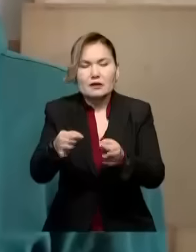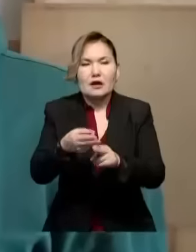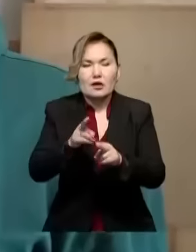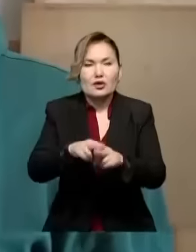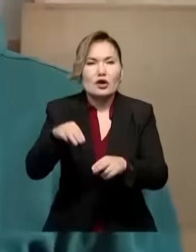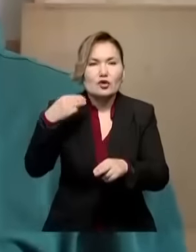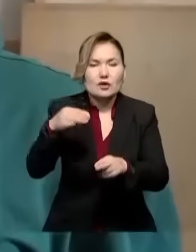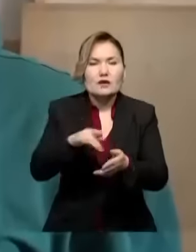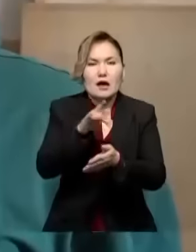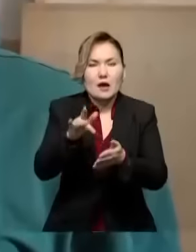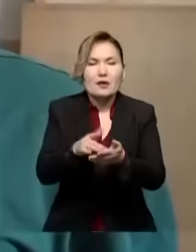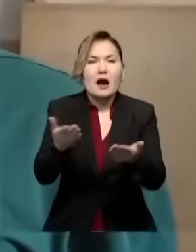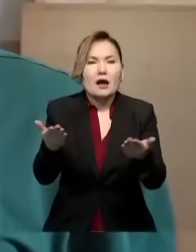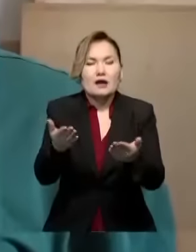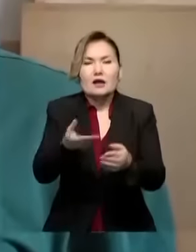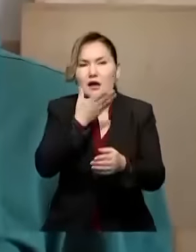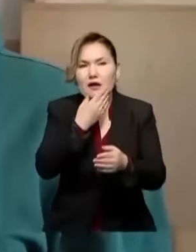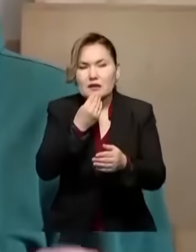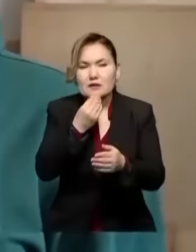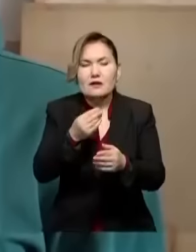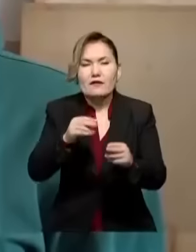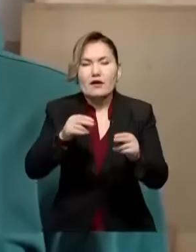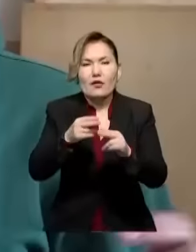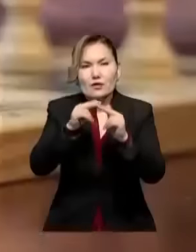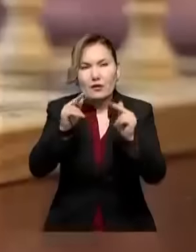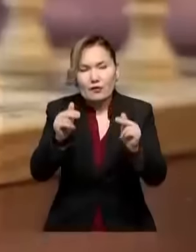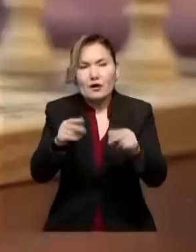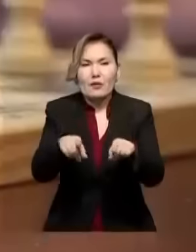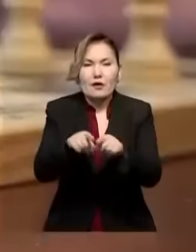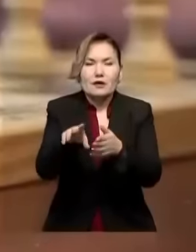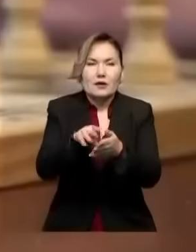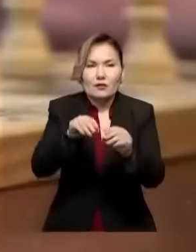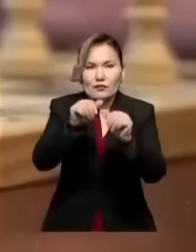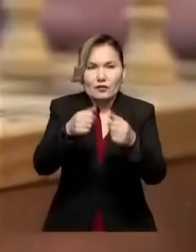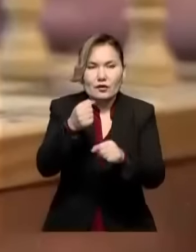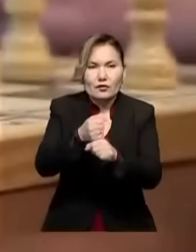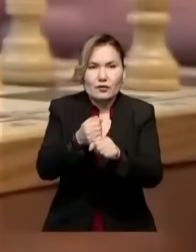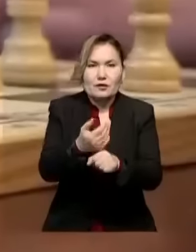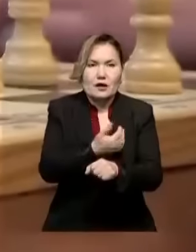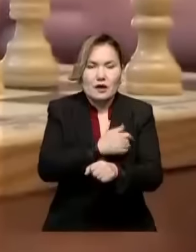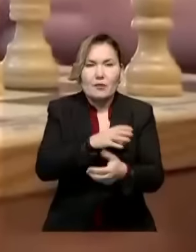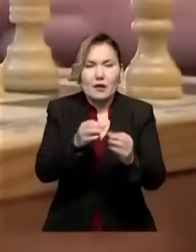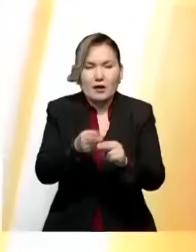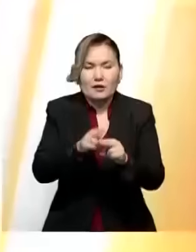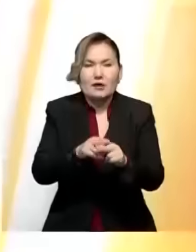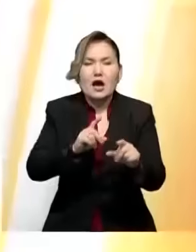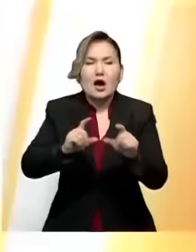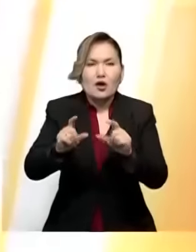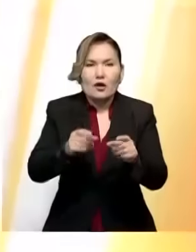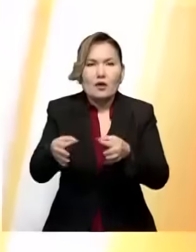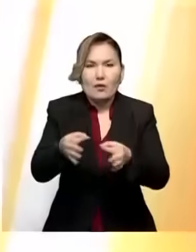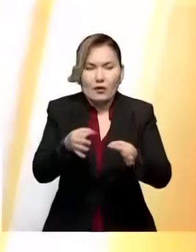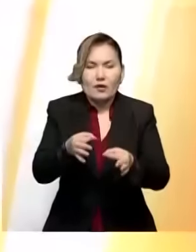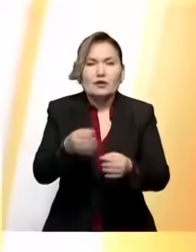біздің Түркістанда қандай да сыпыншат болса, соларыны бәріне пазл құрастырып істеп шықсам дегенім ғой. Қолы шебер жігіт шахмат пен дойбыны да